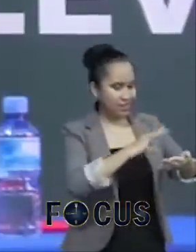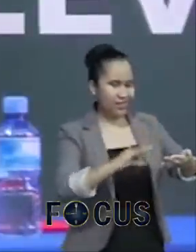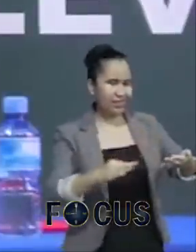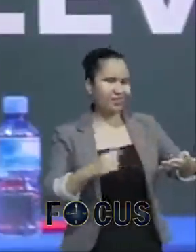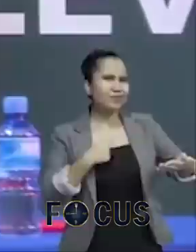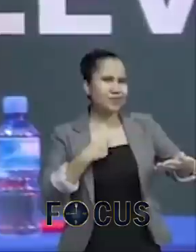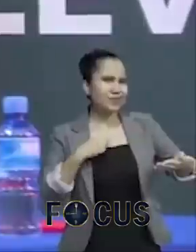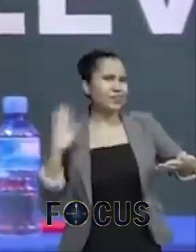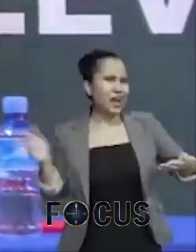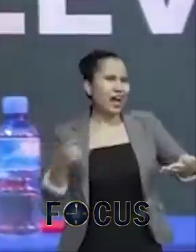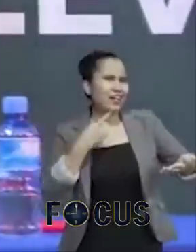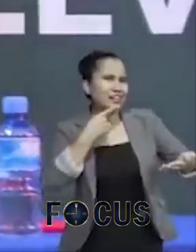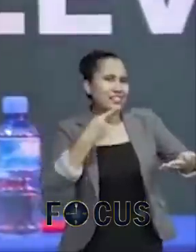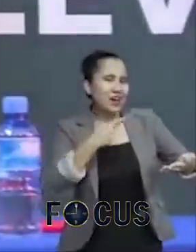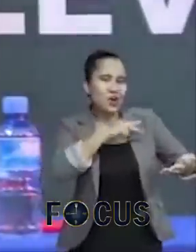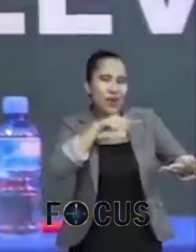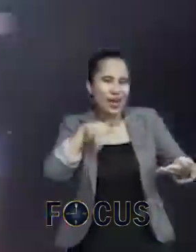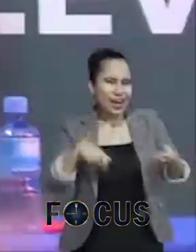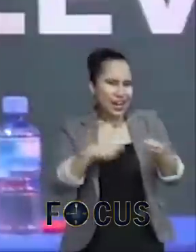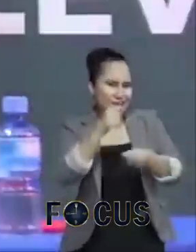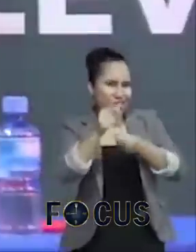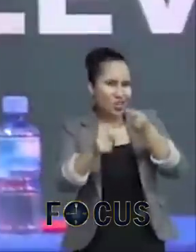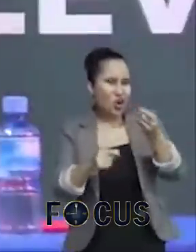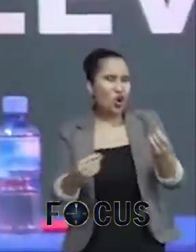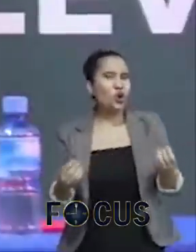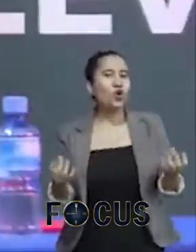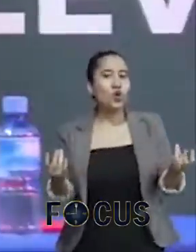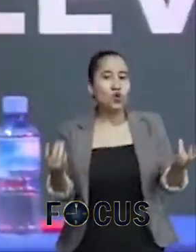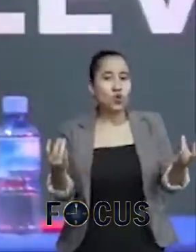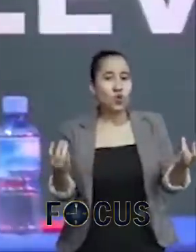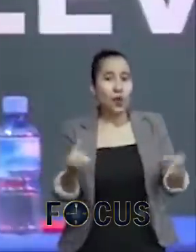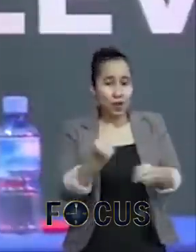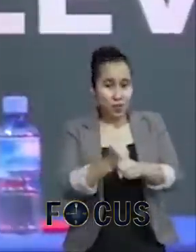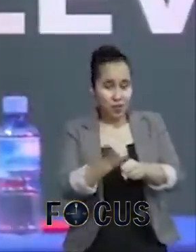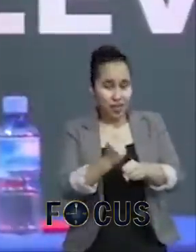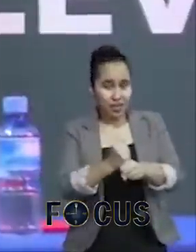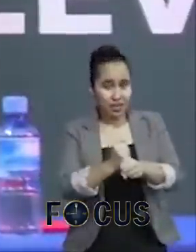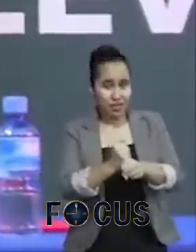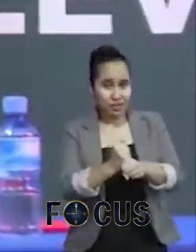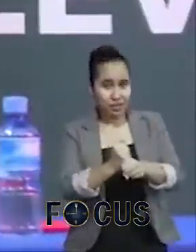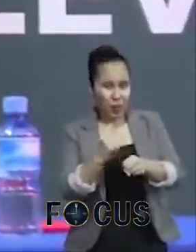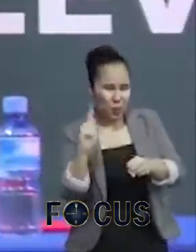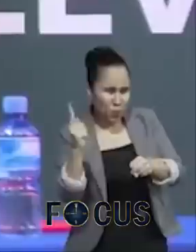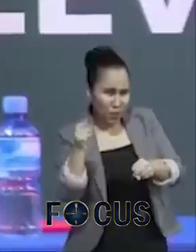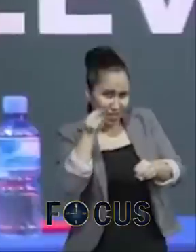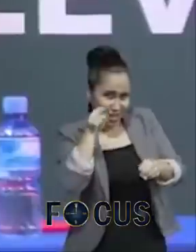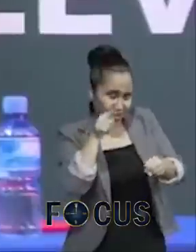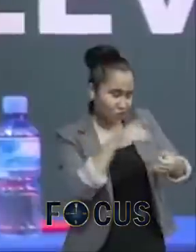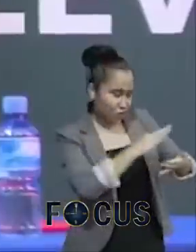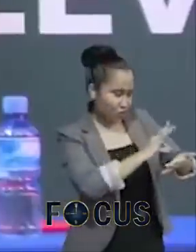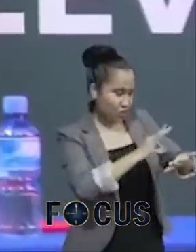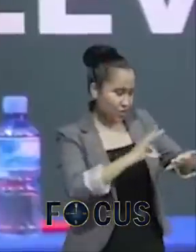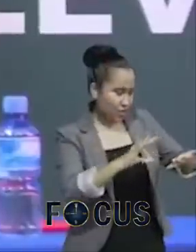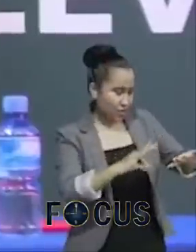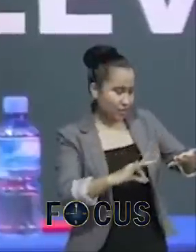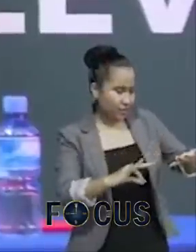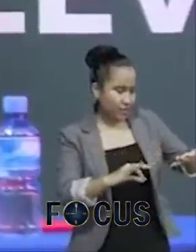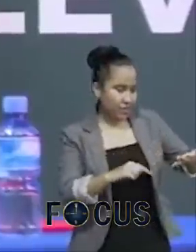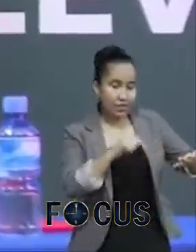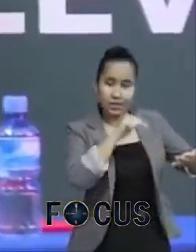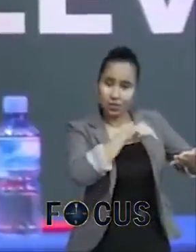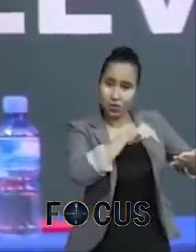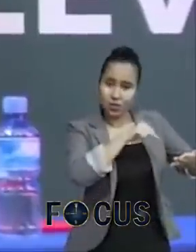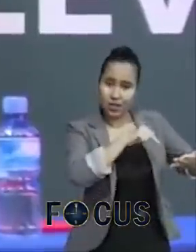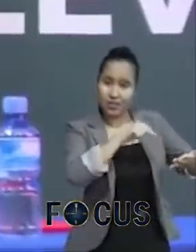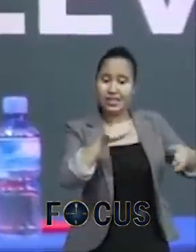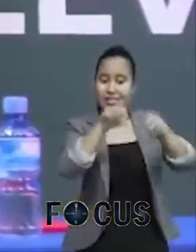al eerder, we zullen ervoor zorgen, of hoe wij te werk gaan, is het moment dat u zich registreert, komt het in het